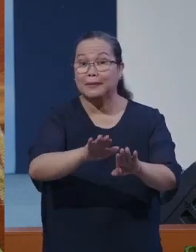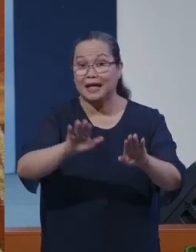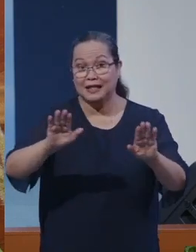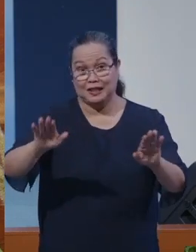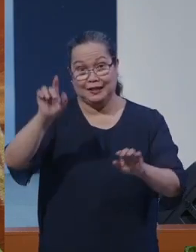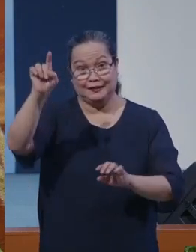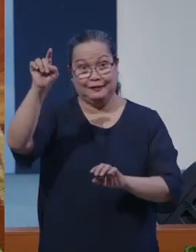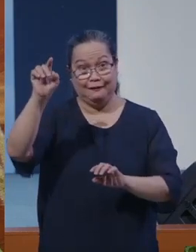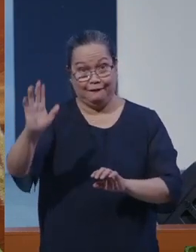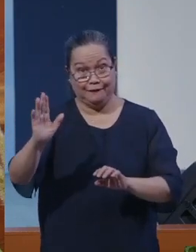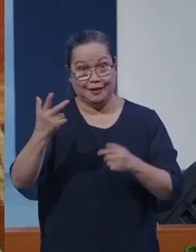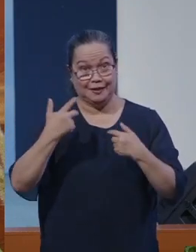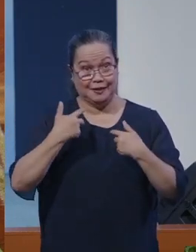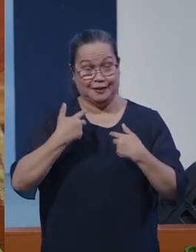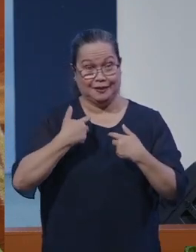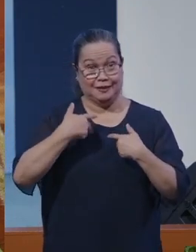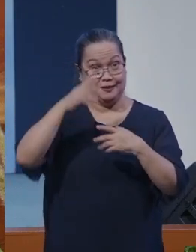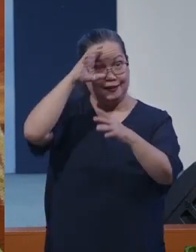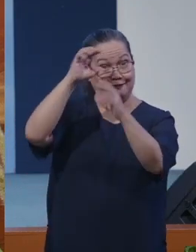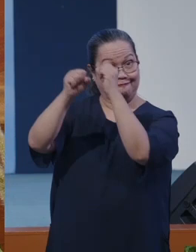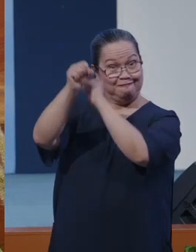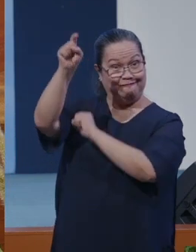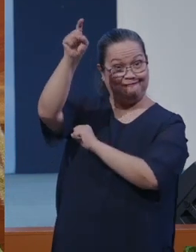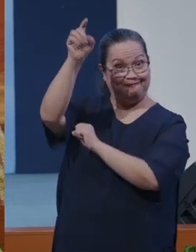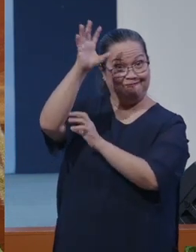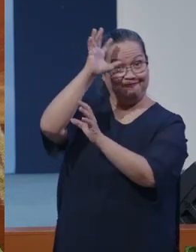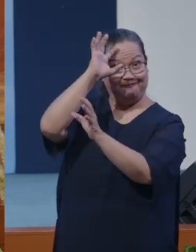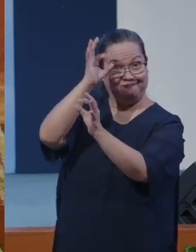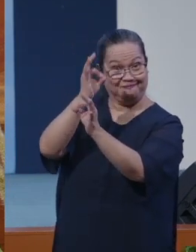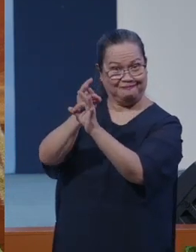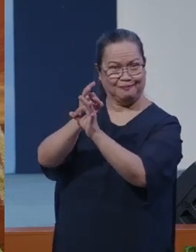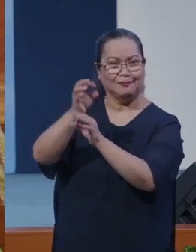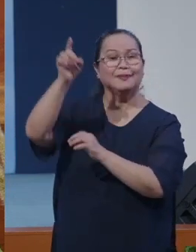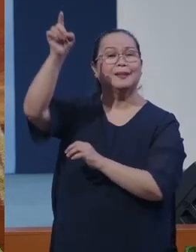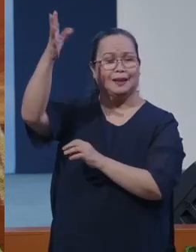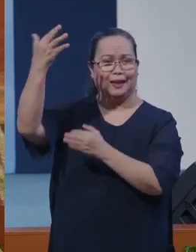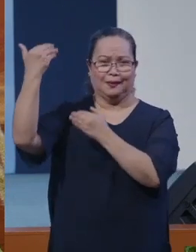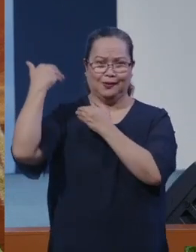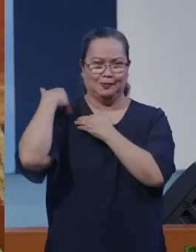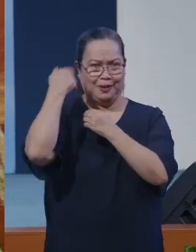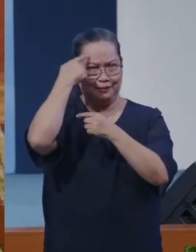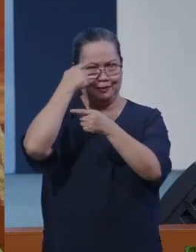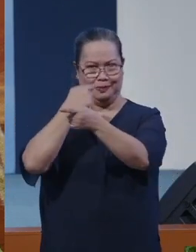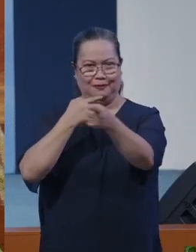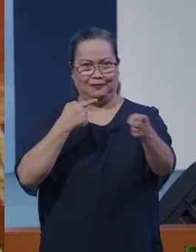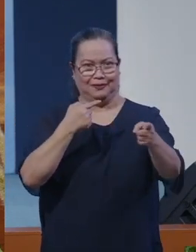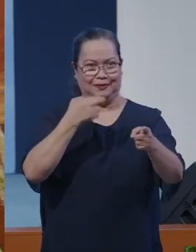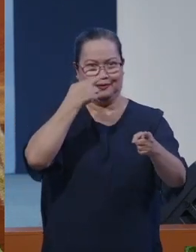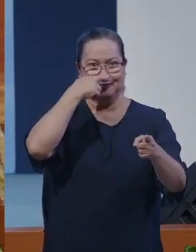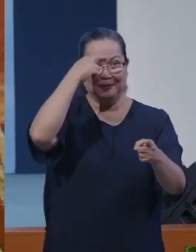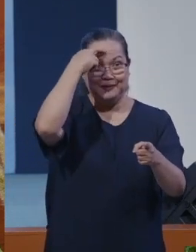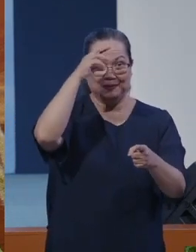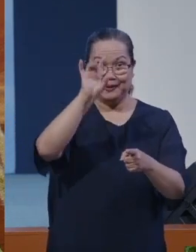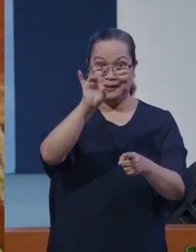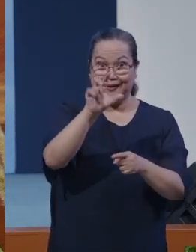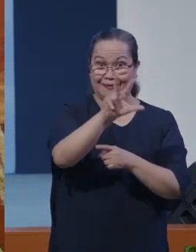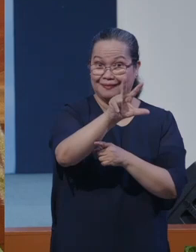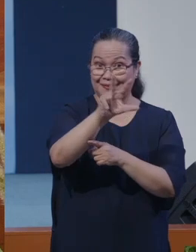ay nanampalataya na sa akin, ako na ang bahala sa inyo. Sabi sa Romans